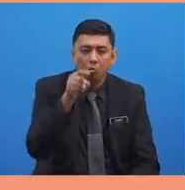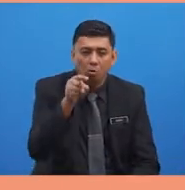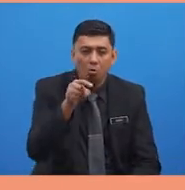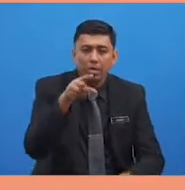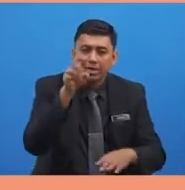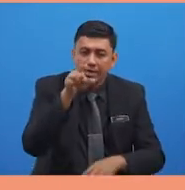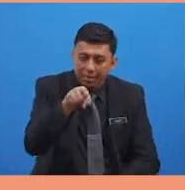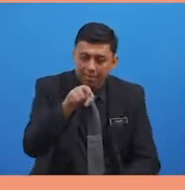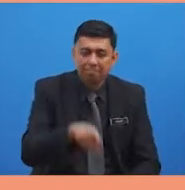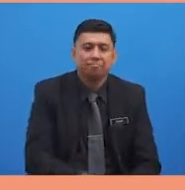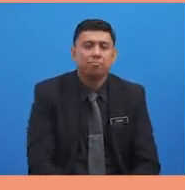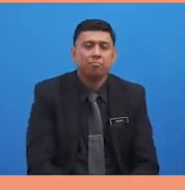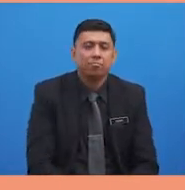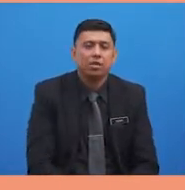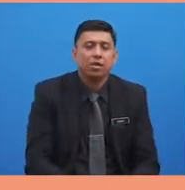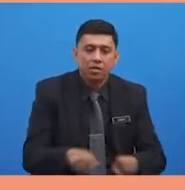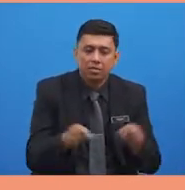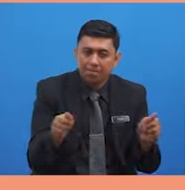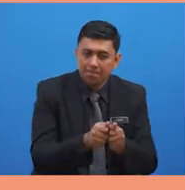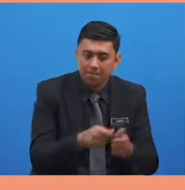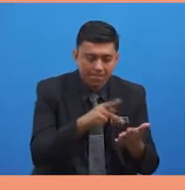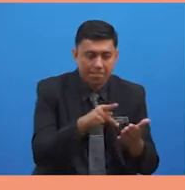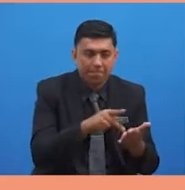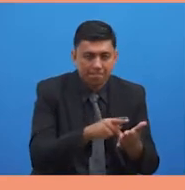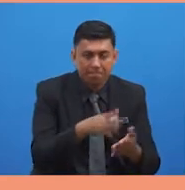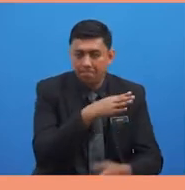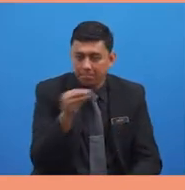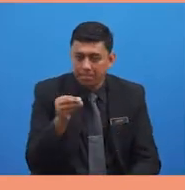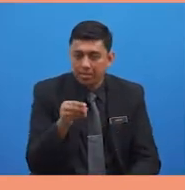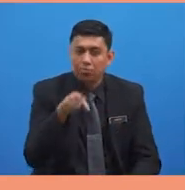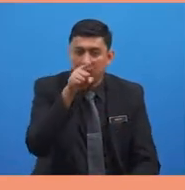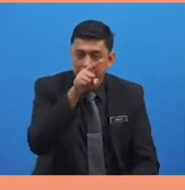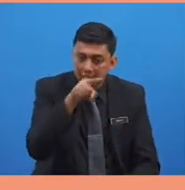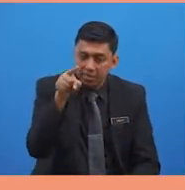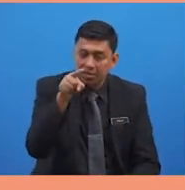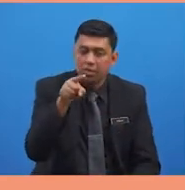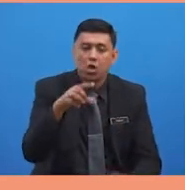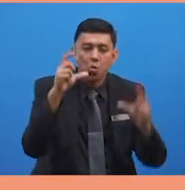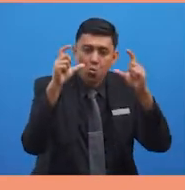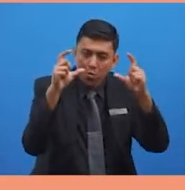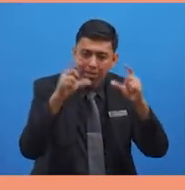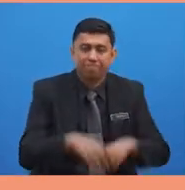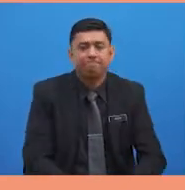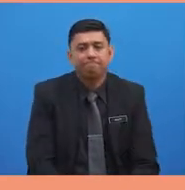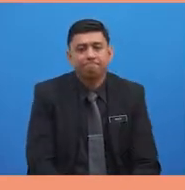onClick sama dengan kira dan tanda kurungan.